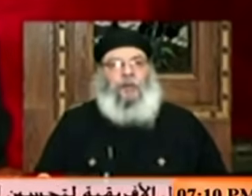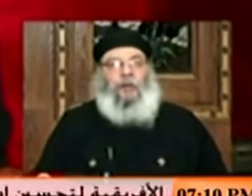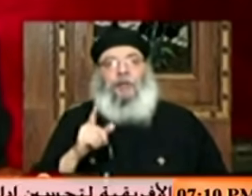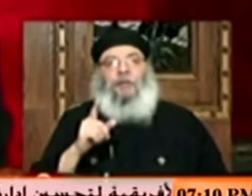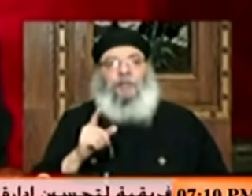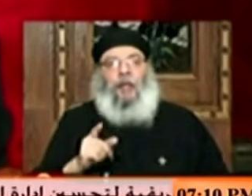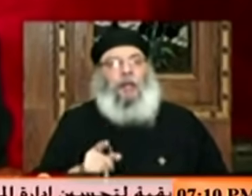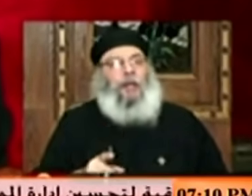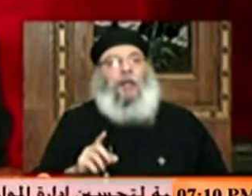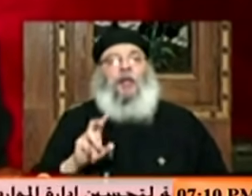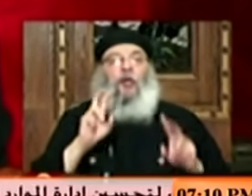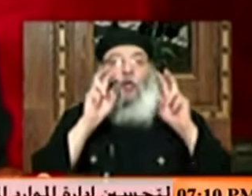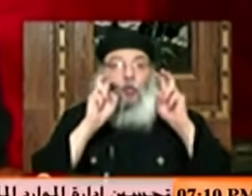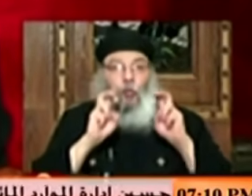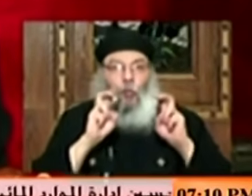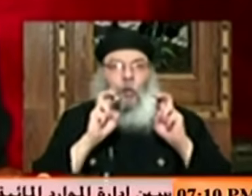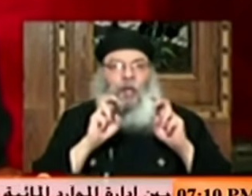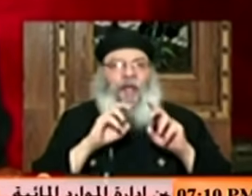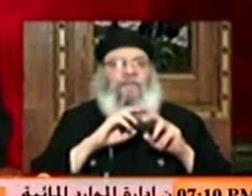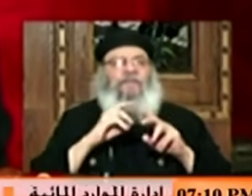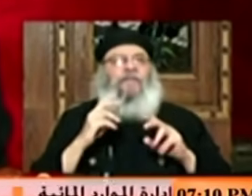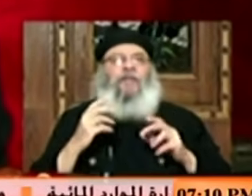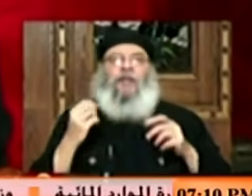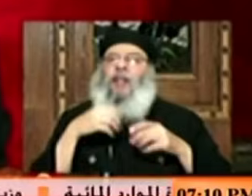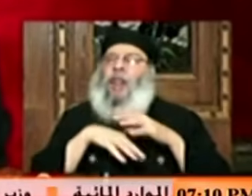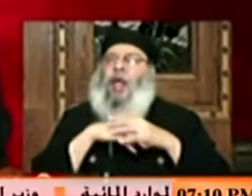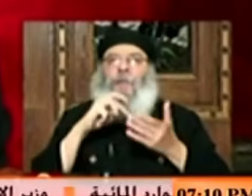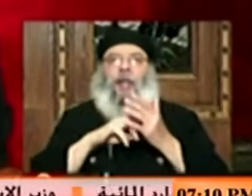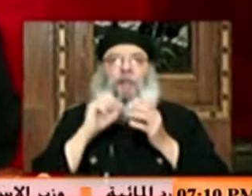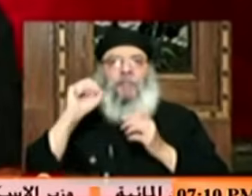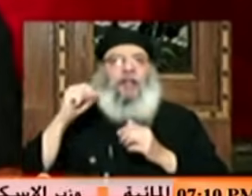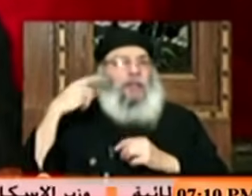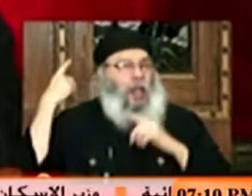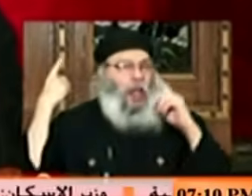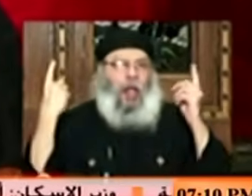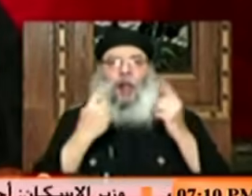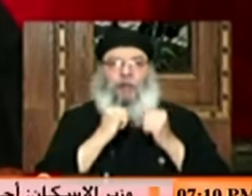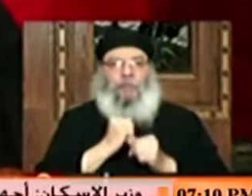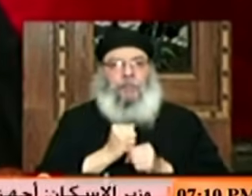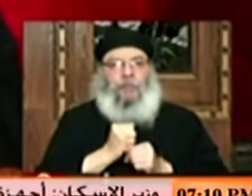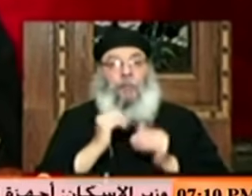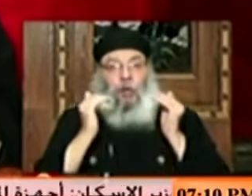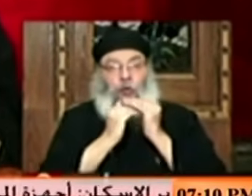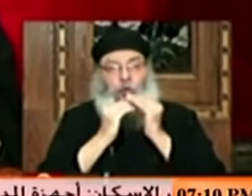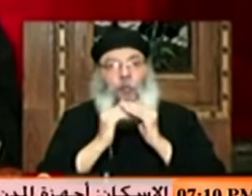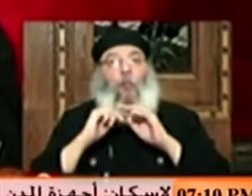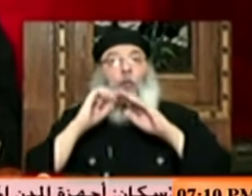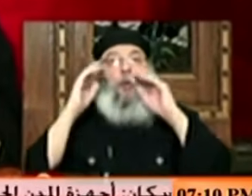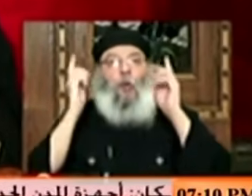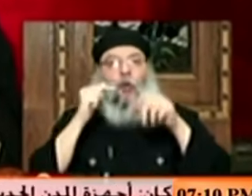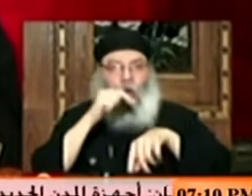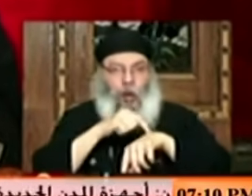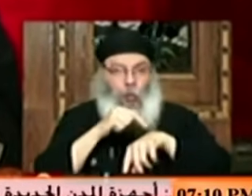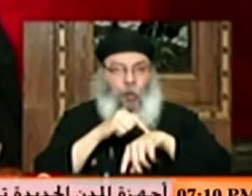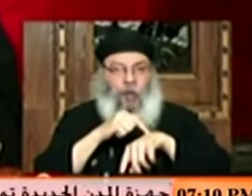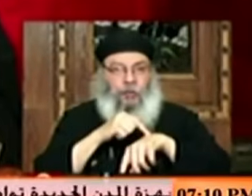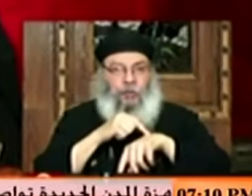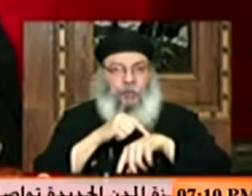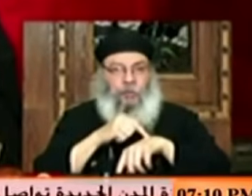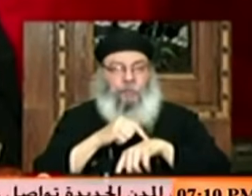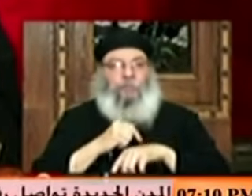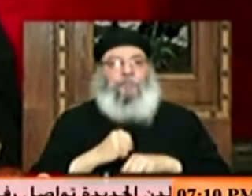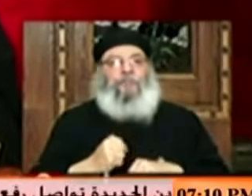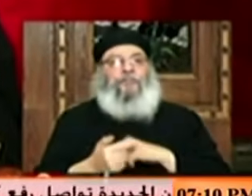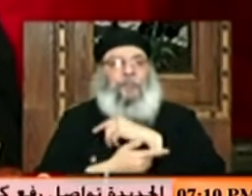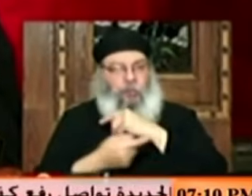اعمال العالم والكسب في العالم بحيث ان اليوم ده تخصص الوقت كله والاسبوع الجاي اذا